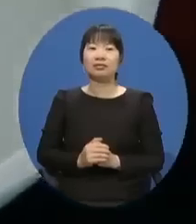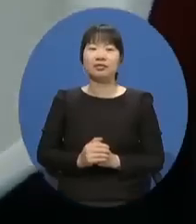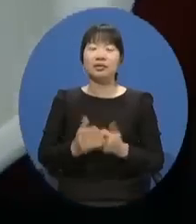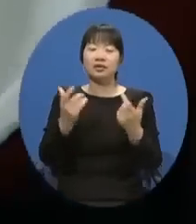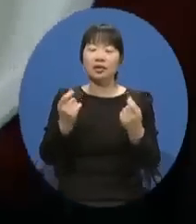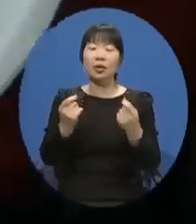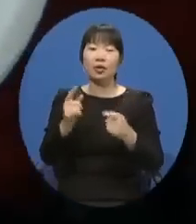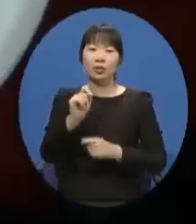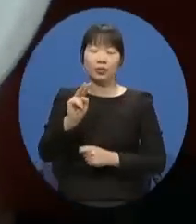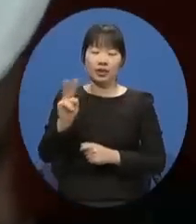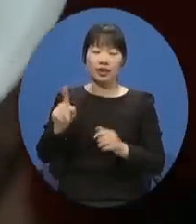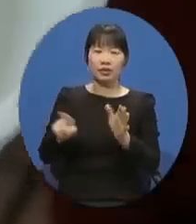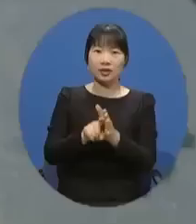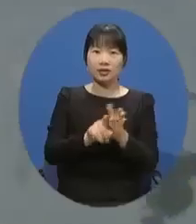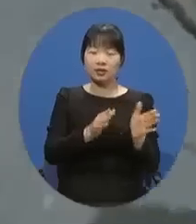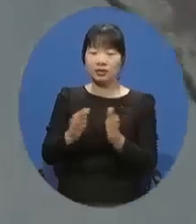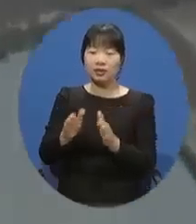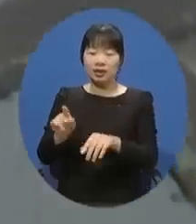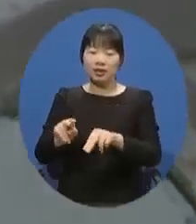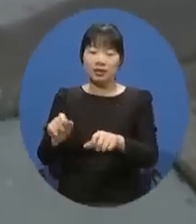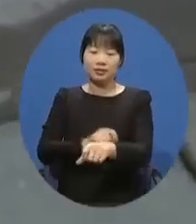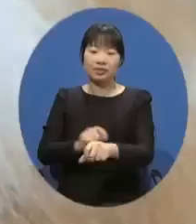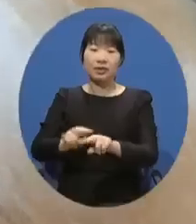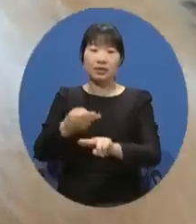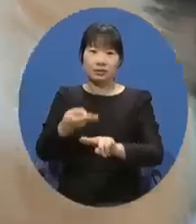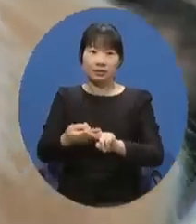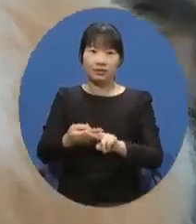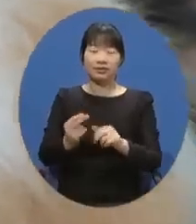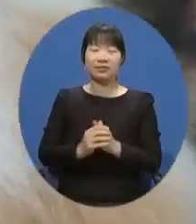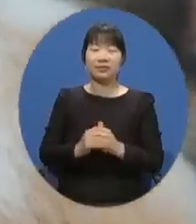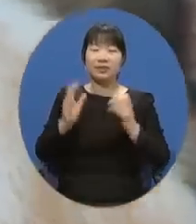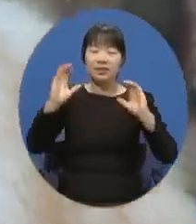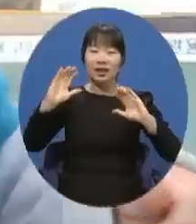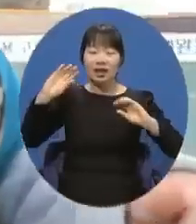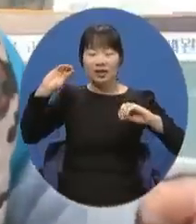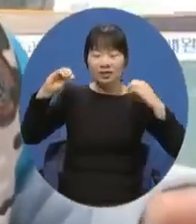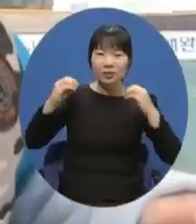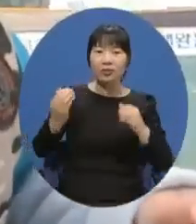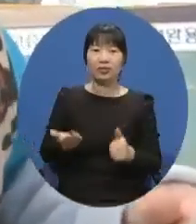그런 고야를 위해 준비한 특별한 선물, 애완동물 키우기.